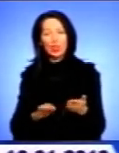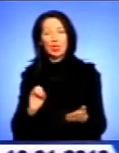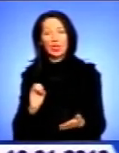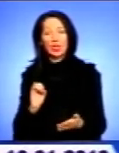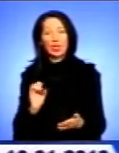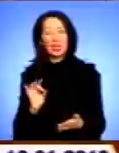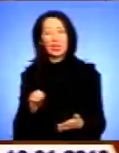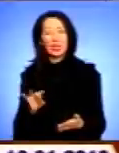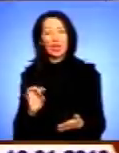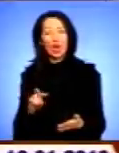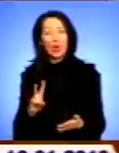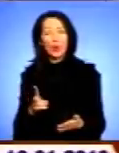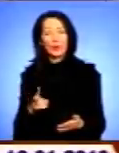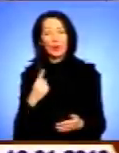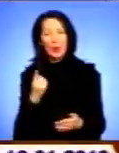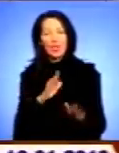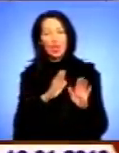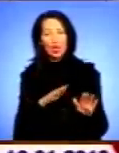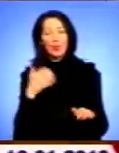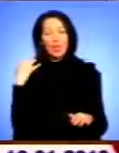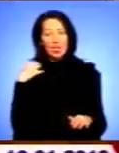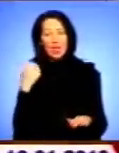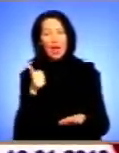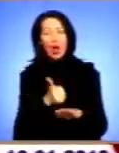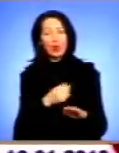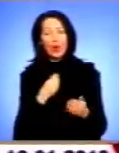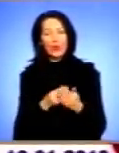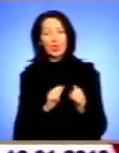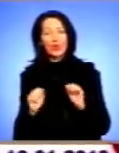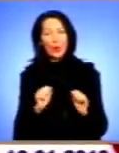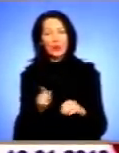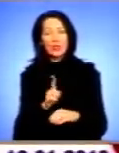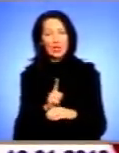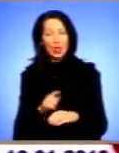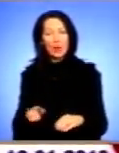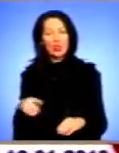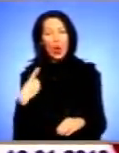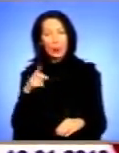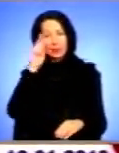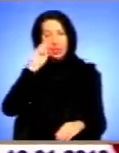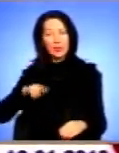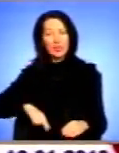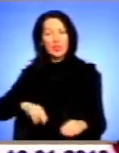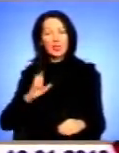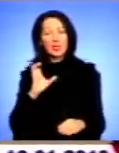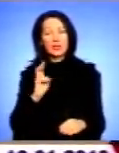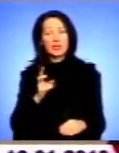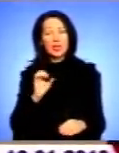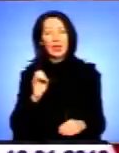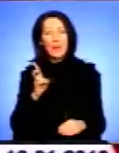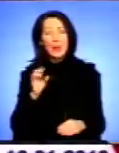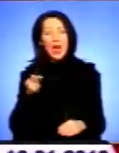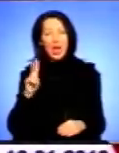Трилюк. Перший заступник начальника головного фінансового управління Тернопільської облдержадміністрації Степан Скибеляк